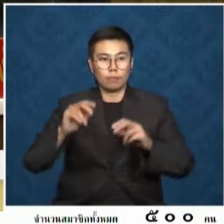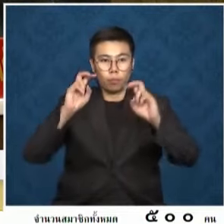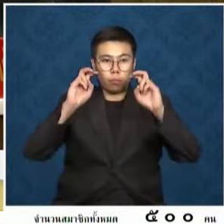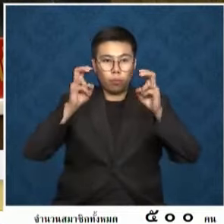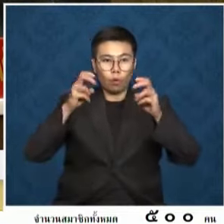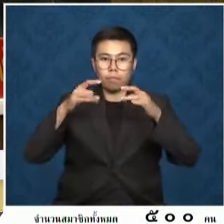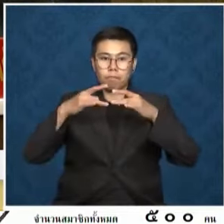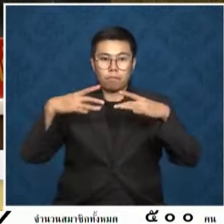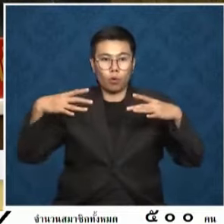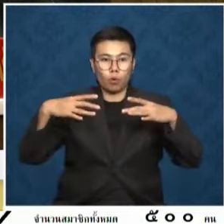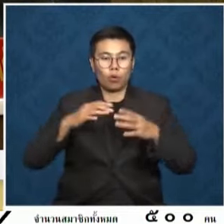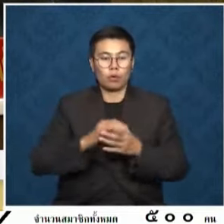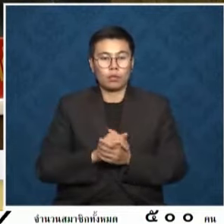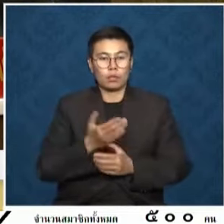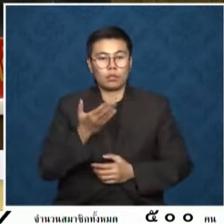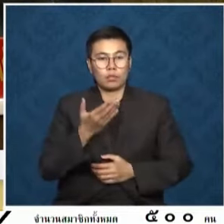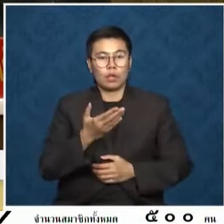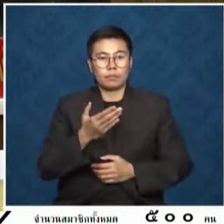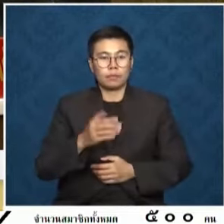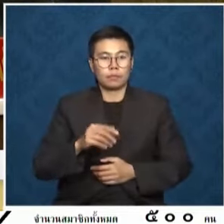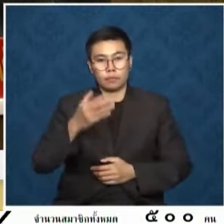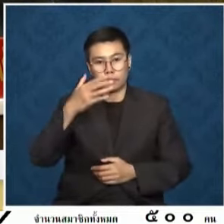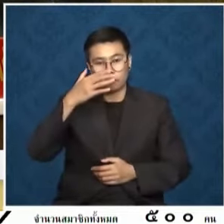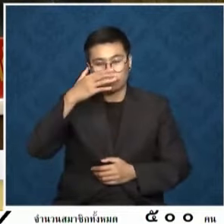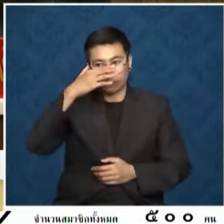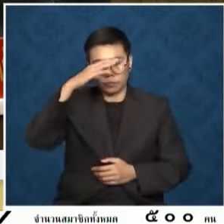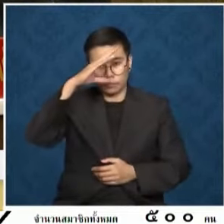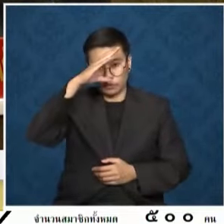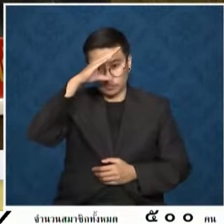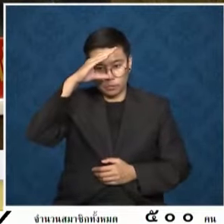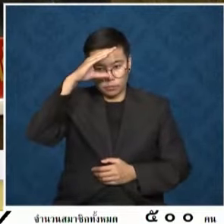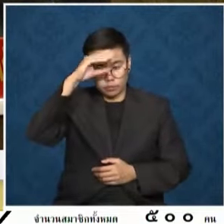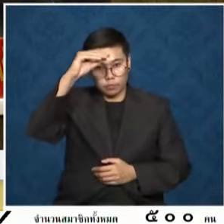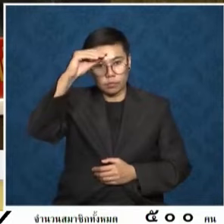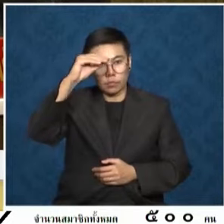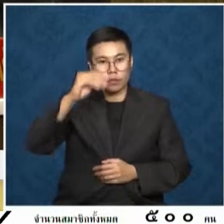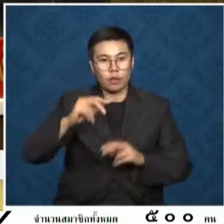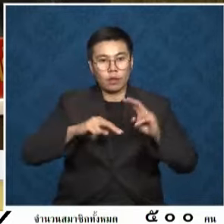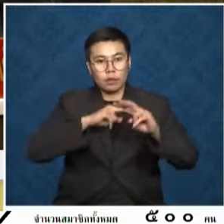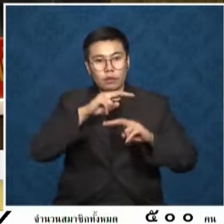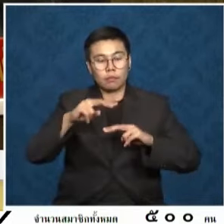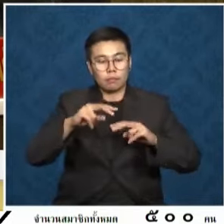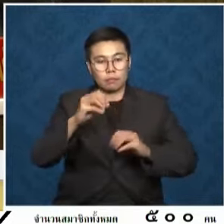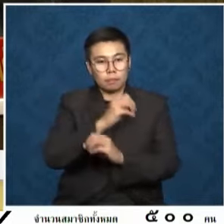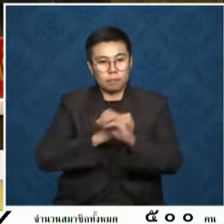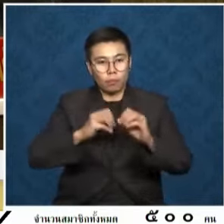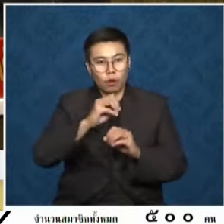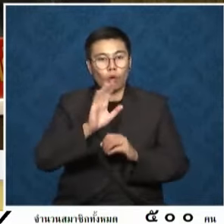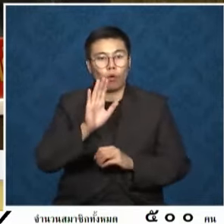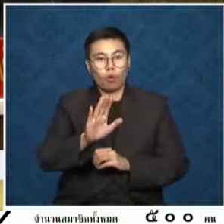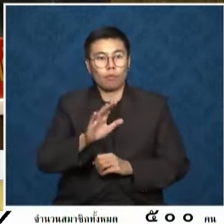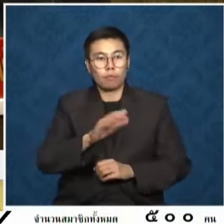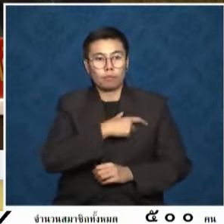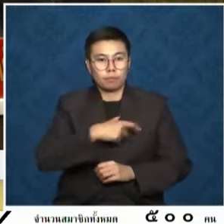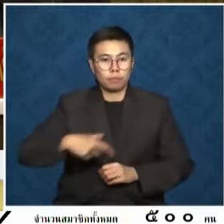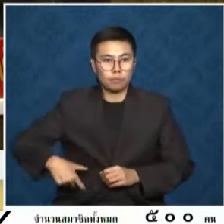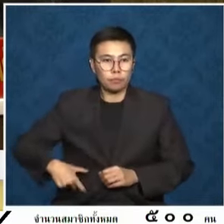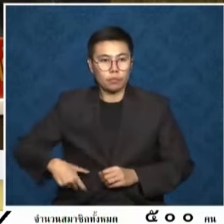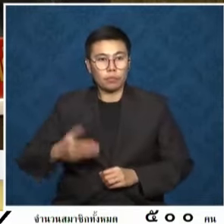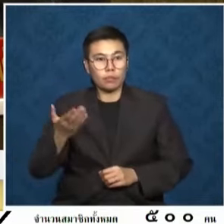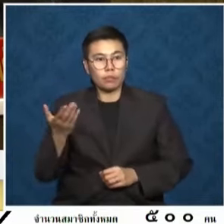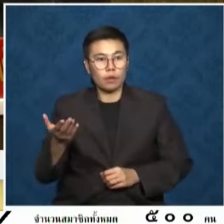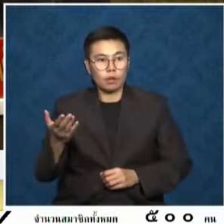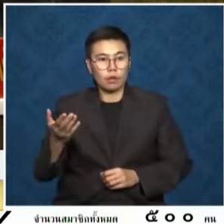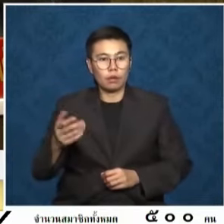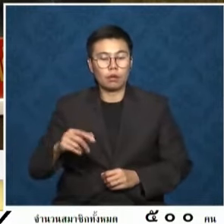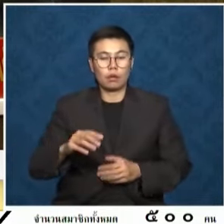ที่ท่านเอกรัฐพร้อมพันธ์ได้เสนอไปเกี่ยวกับเรื่องมาตรการรักษาความปลอดภัยเพียงเท่านั้นนะครับที่ท่านเอาไปรื้อเรื่องทั้งหมดมาเลยทั้ง